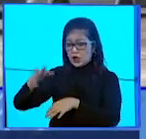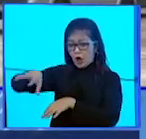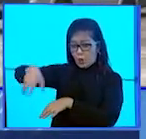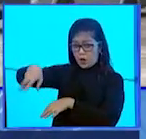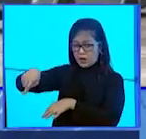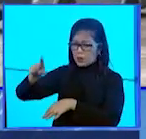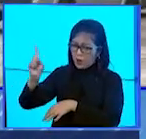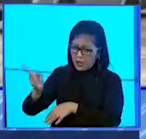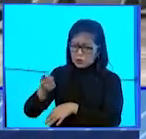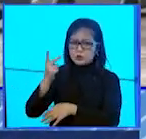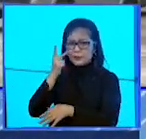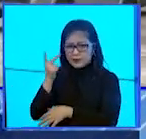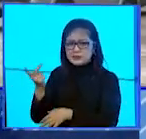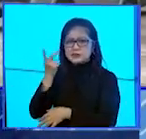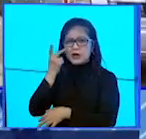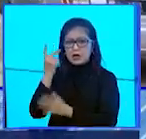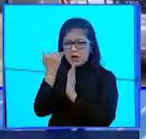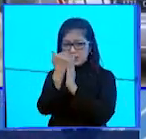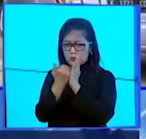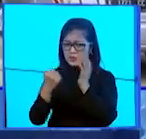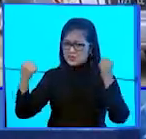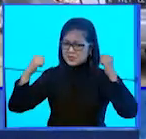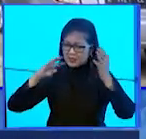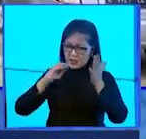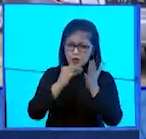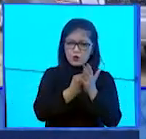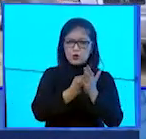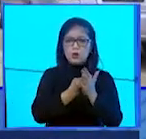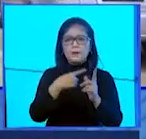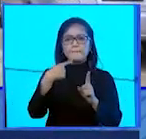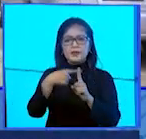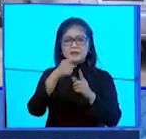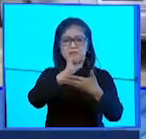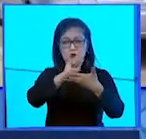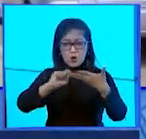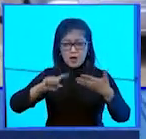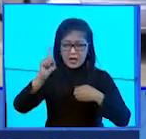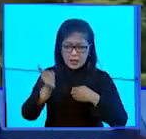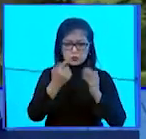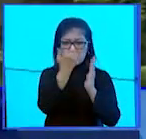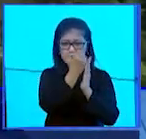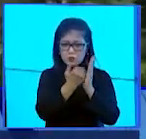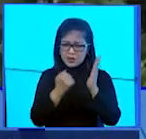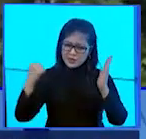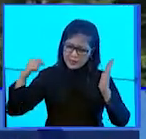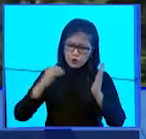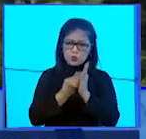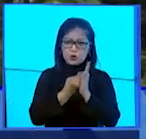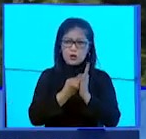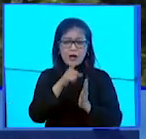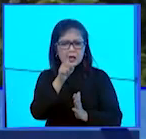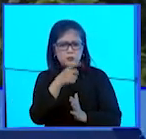anak-anaknya akan sekolah Begitu juga dengan protokol yang ketat yang harus dilaksanakan oleh sekolah naha seperti ini yang harus Kita waspadai terutama untuk